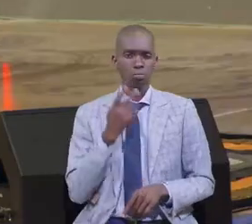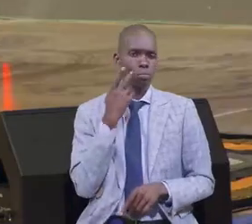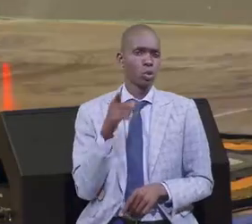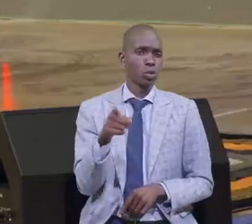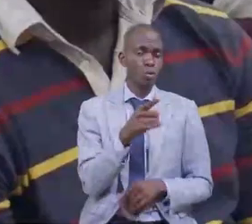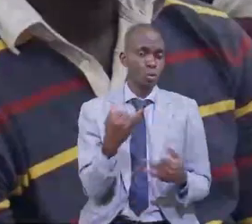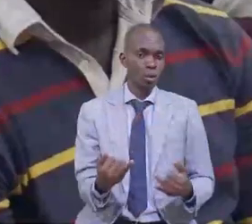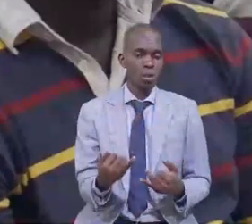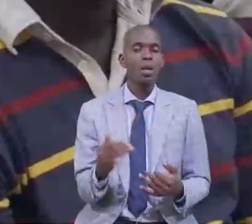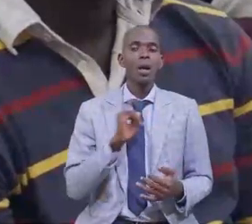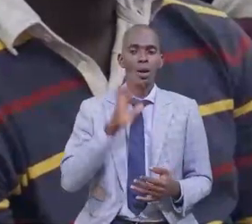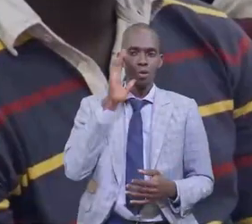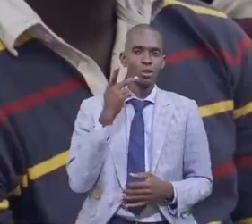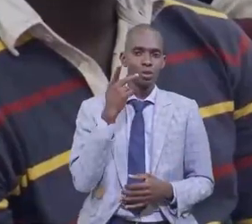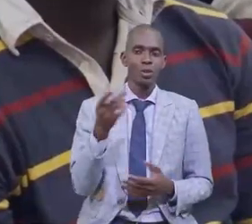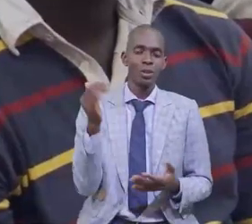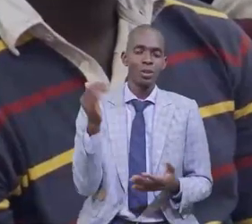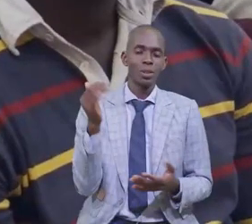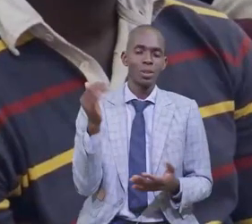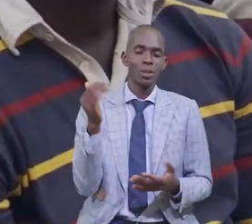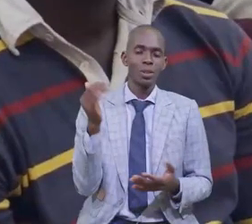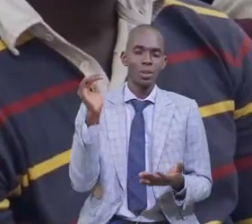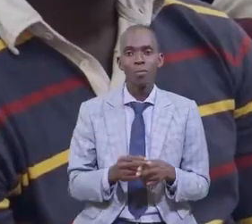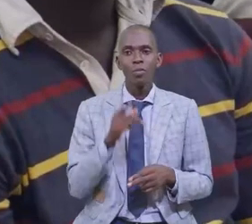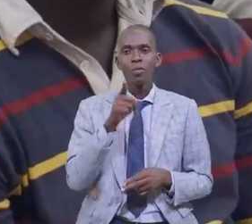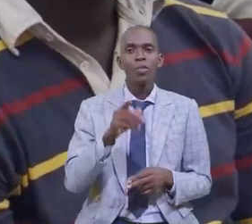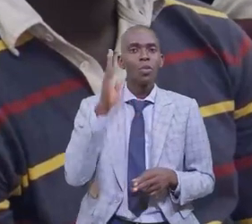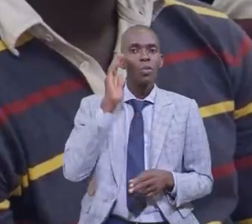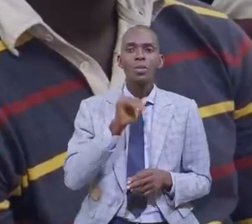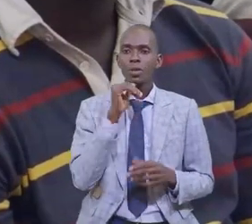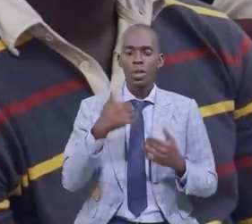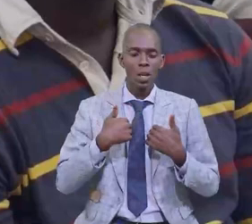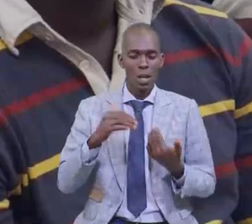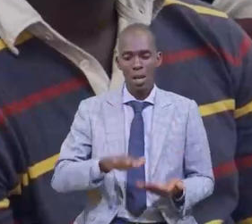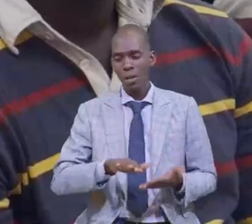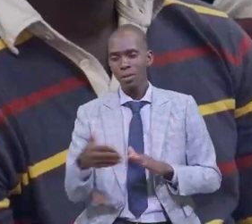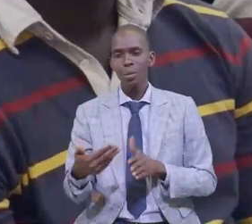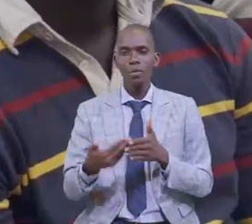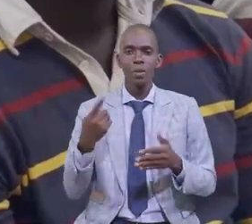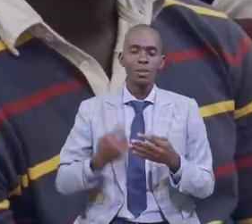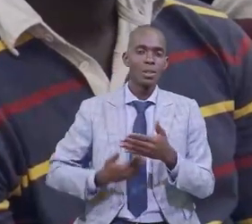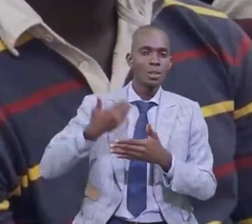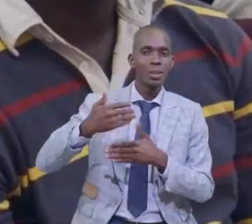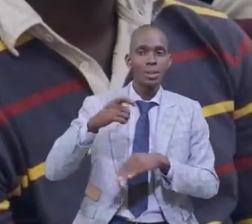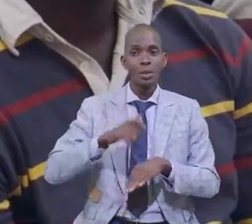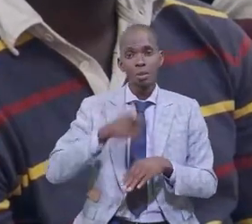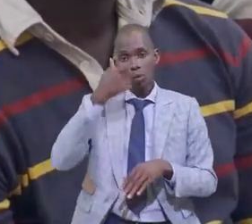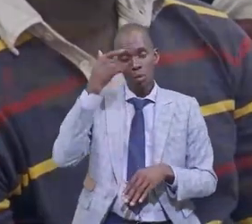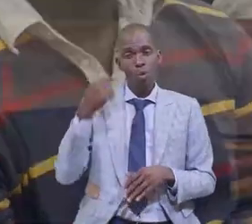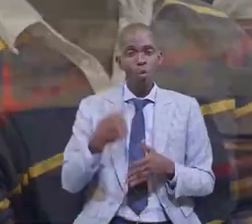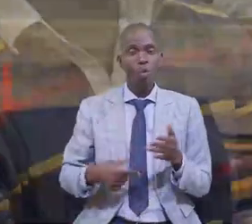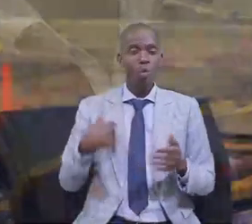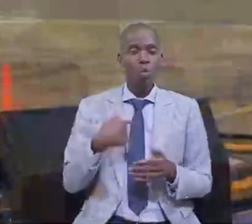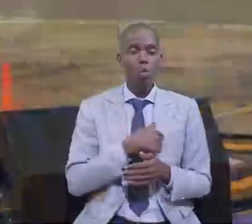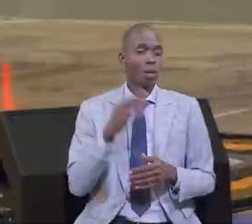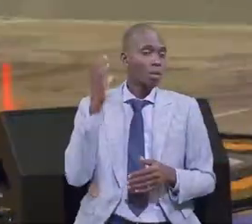prématurée. Comme je vous vois ce jour, je vous reverrai. Vous ne mourrez pas avant que je ne